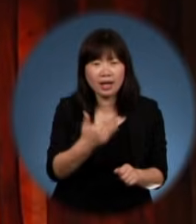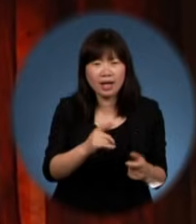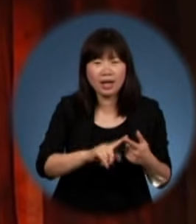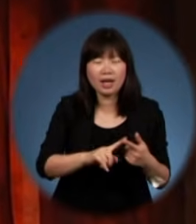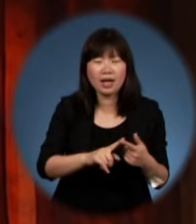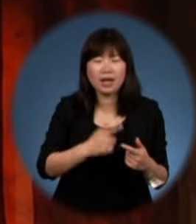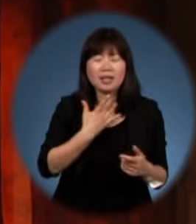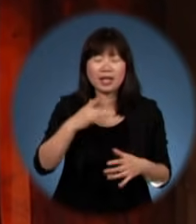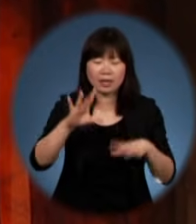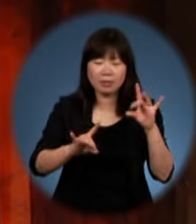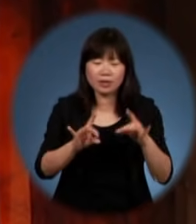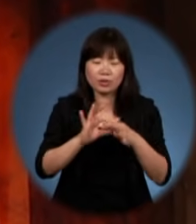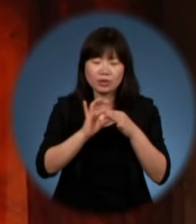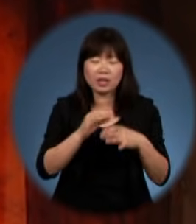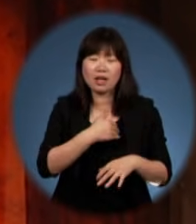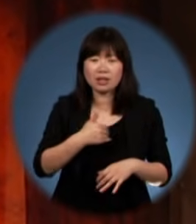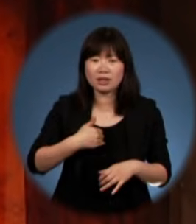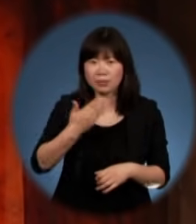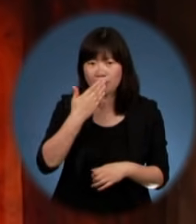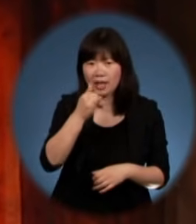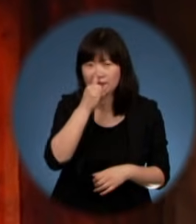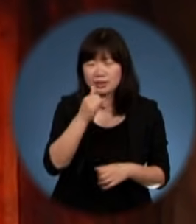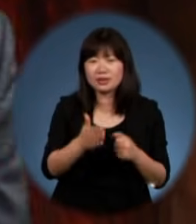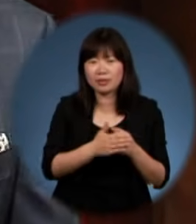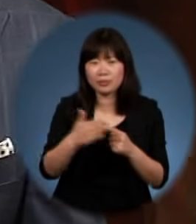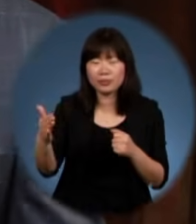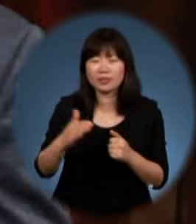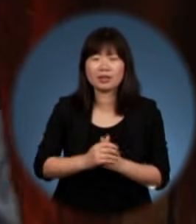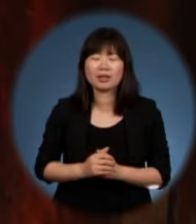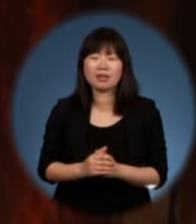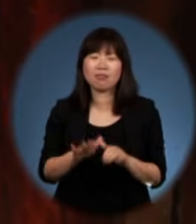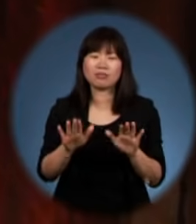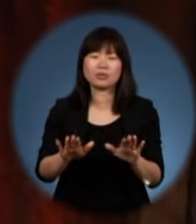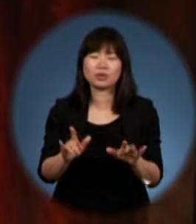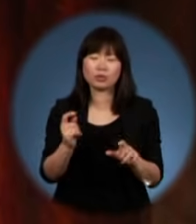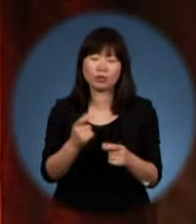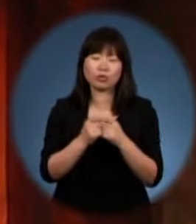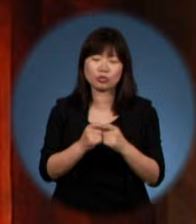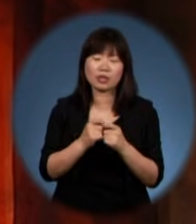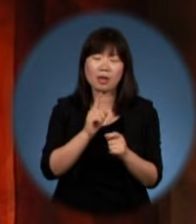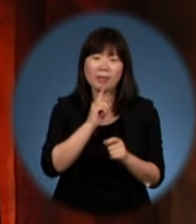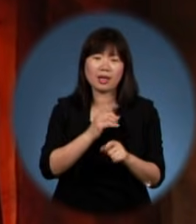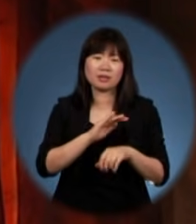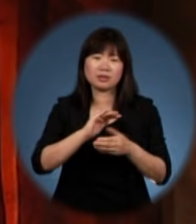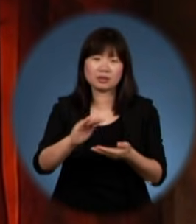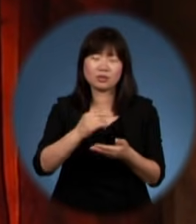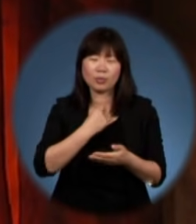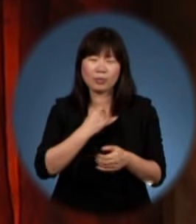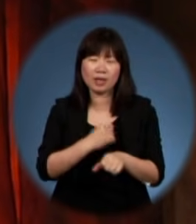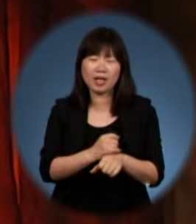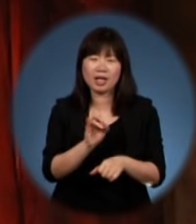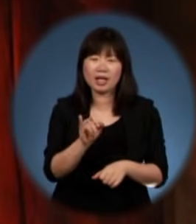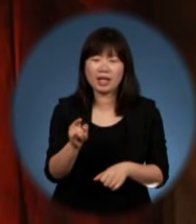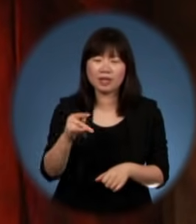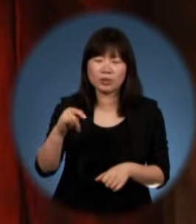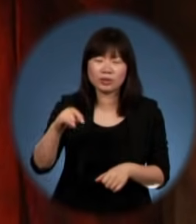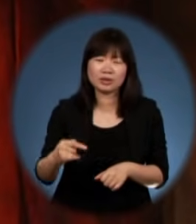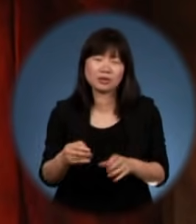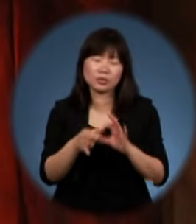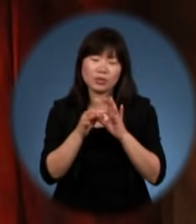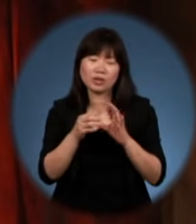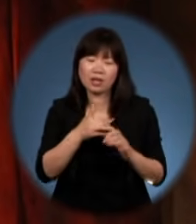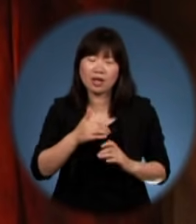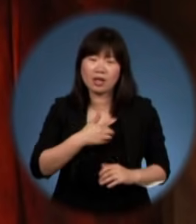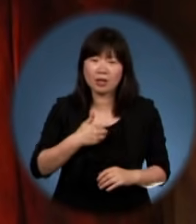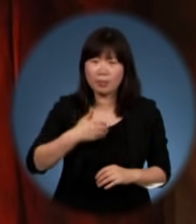가을 망을 통해서 가능하다는 것입니다 갈망하는 것 자 좀더 구체적으로 말씀 드릴까요 에로스 를 통해서 가능하다는 것입니다